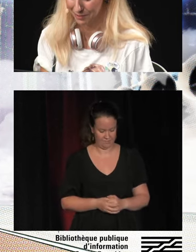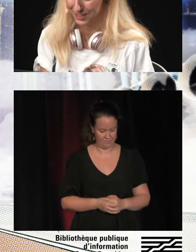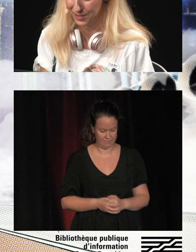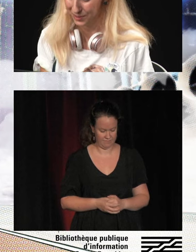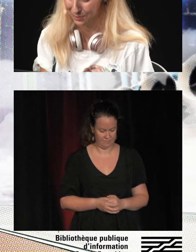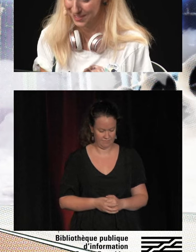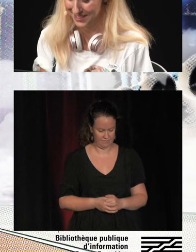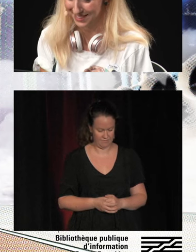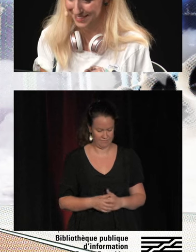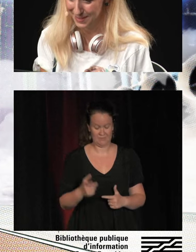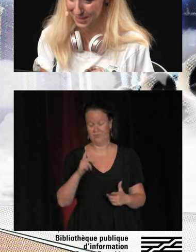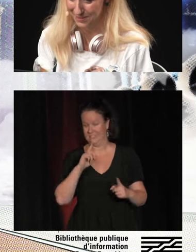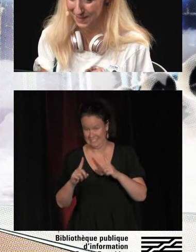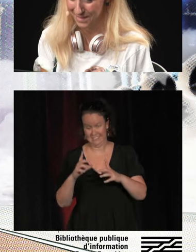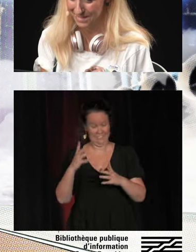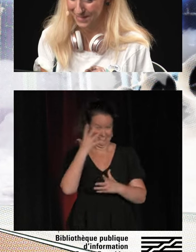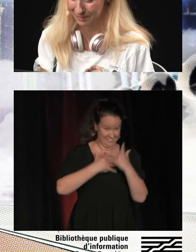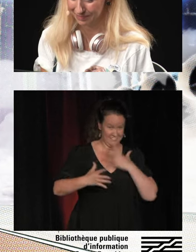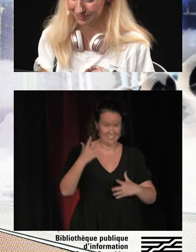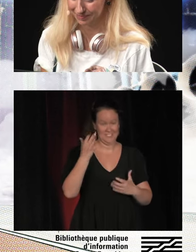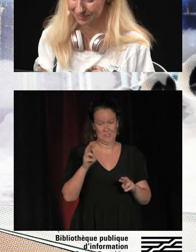Je vais commencer à faire des erreurs de fatigue. C'est parfait.